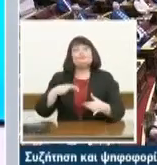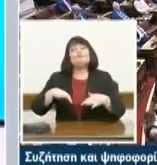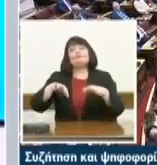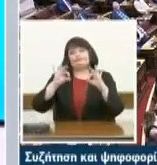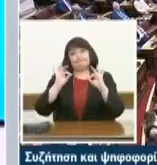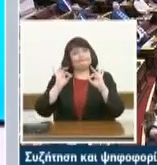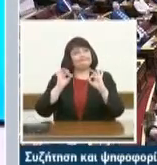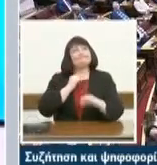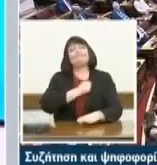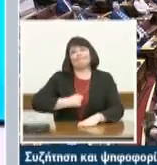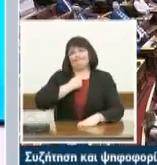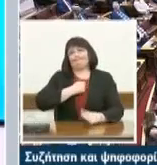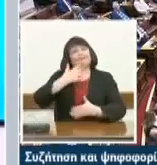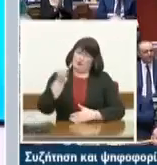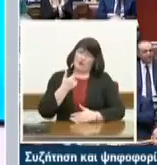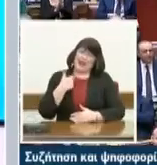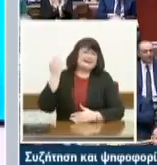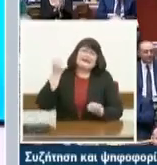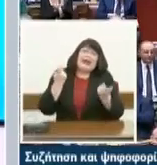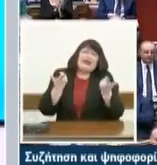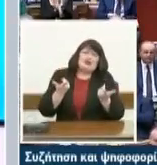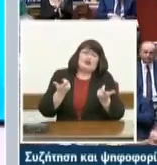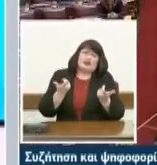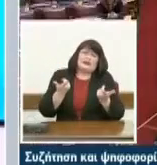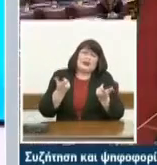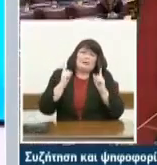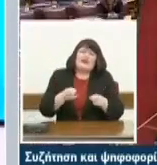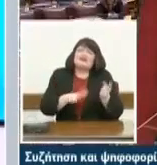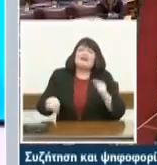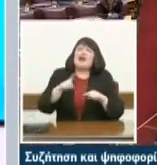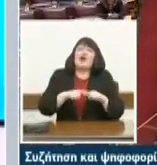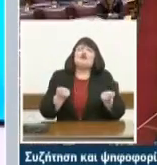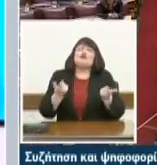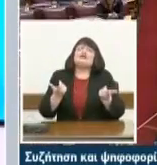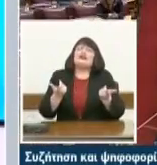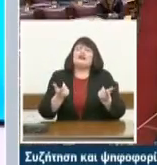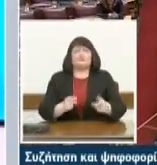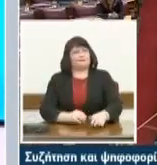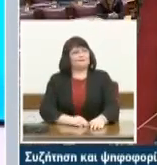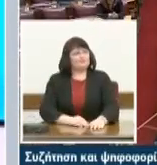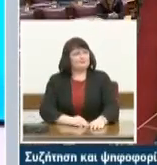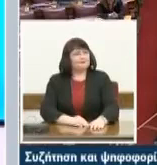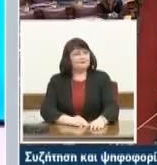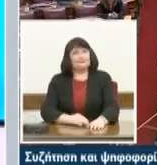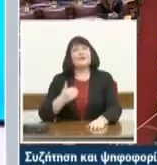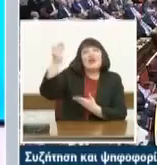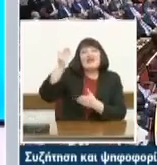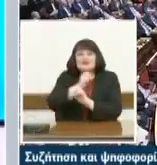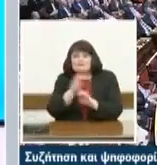τη στεγαστική πολιτική. Δεν ξέρω αν το γνωρίζετε. Η χώρα έχει από το Δεκέμβριο νόμο για τη στεγαστική πολιτική και για την κοινωνική